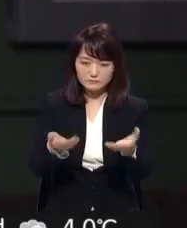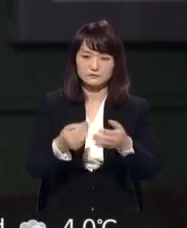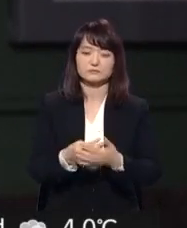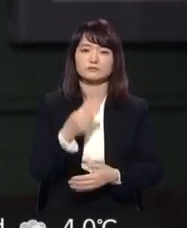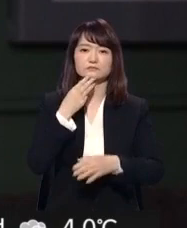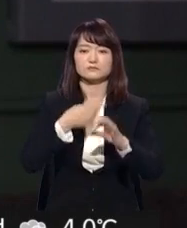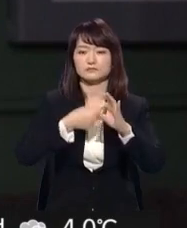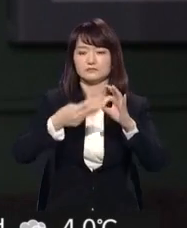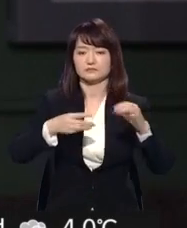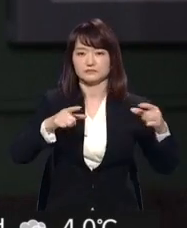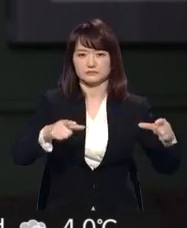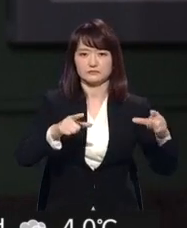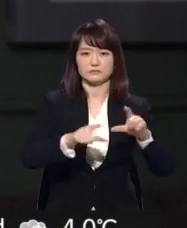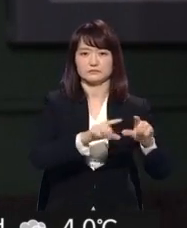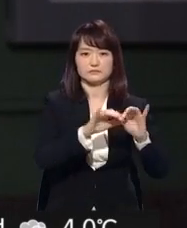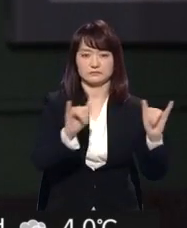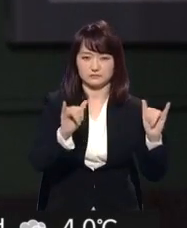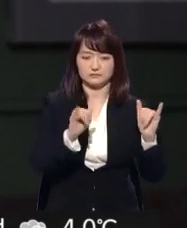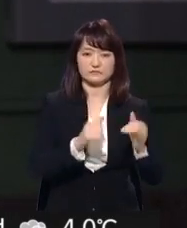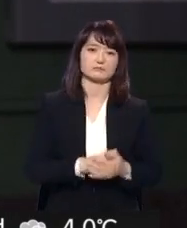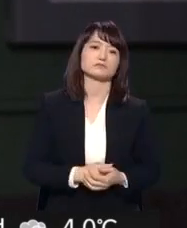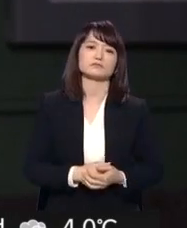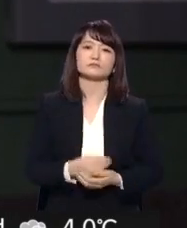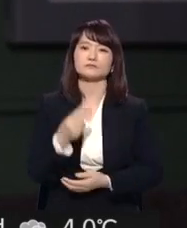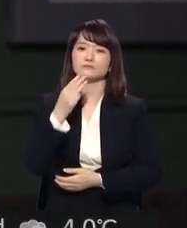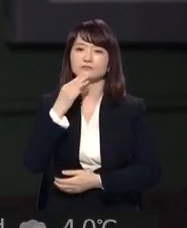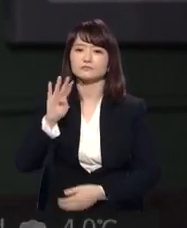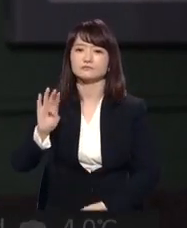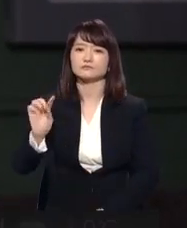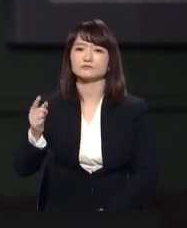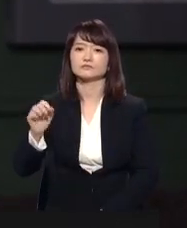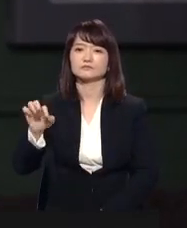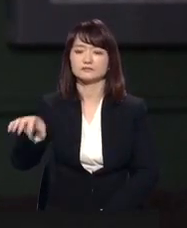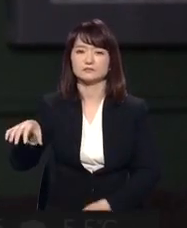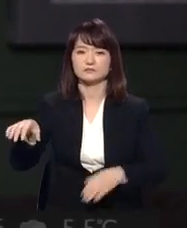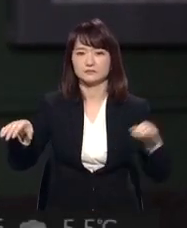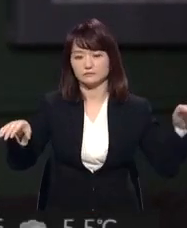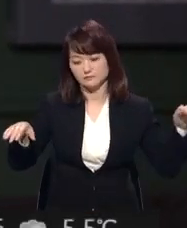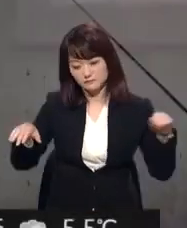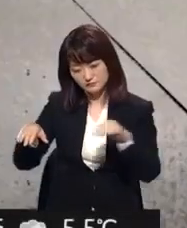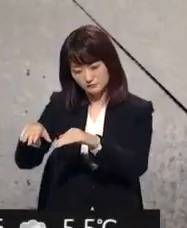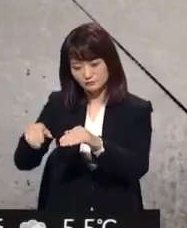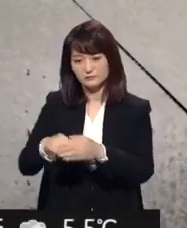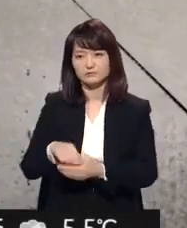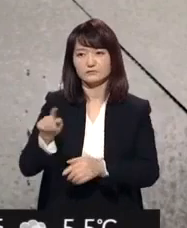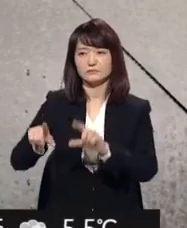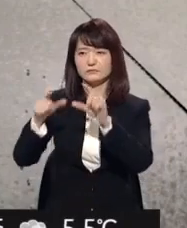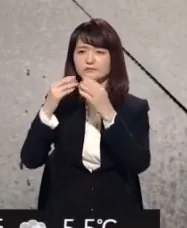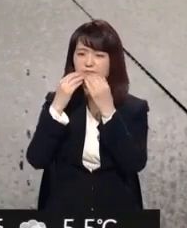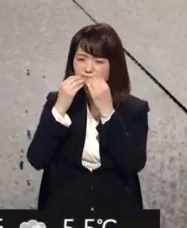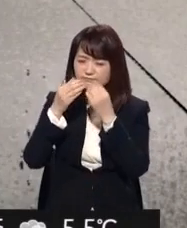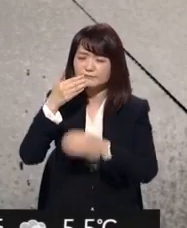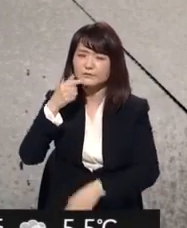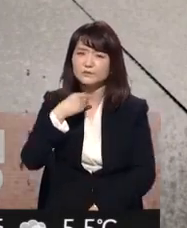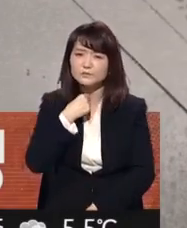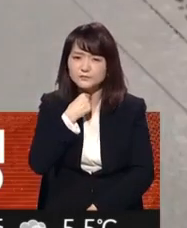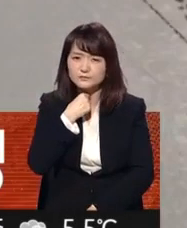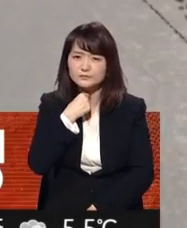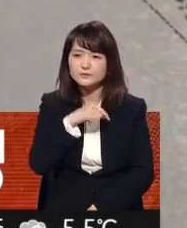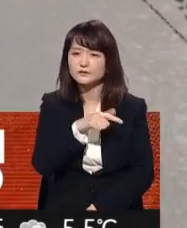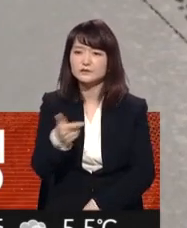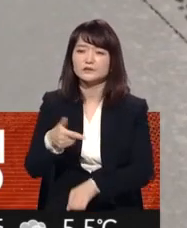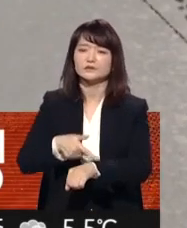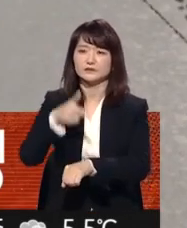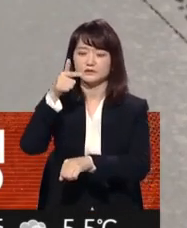아홉 살 아이 가족이 서울 서초구에 있는 친척집을 방문합니다이 아이는 그날따라 햄버거가 먹고 싶다고 했고요 그날 저녁 6시에